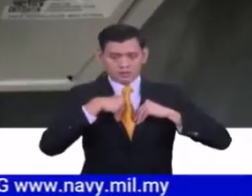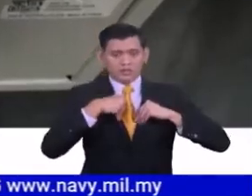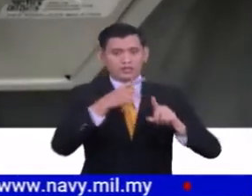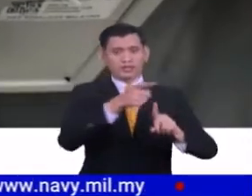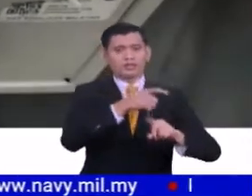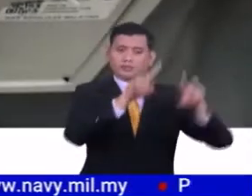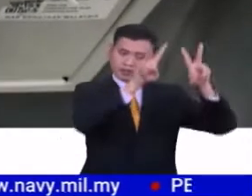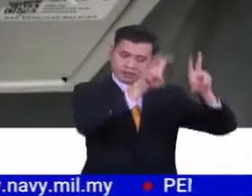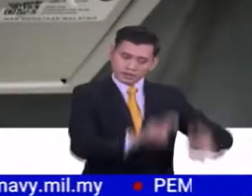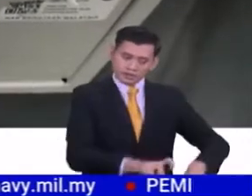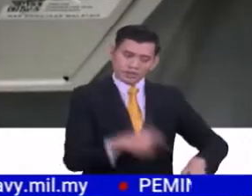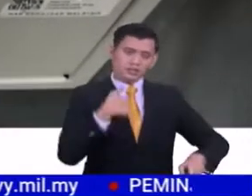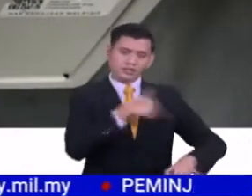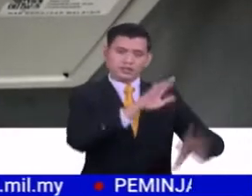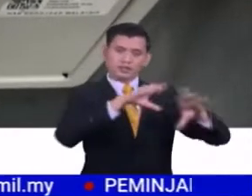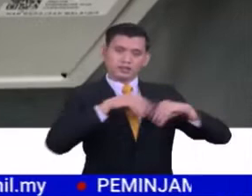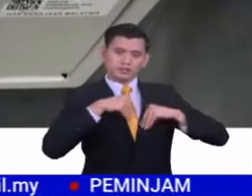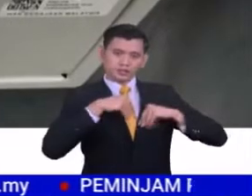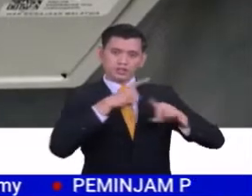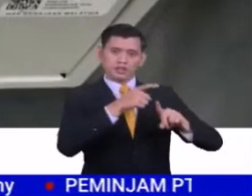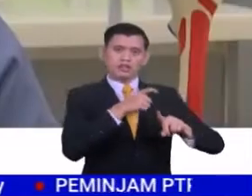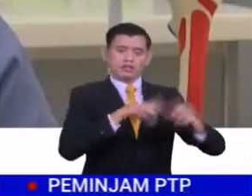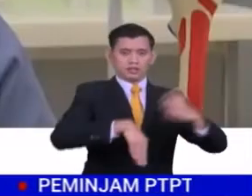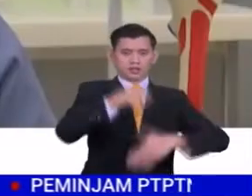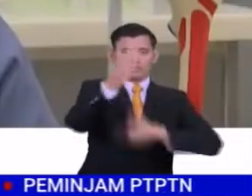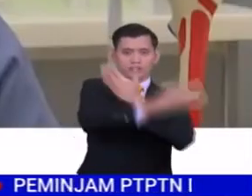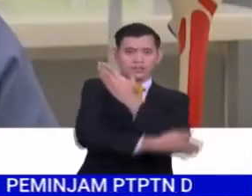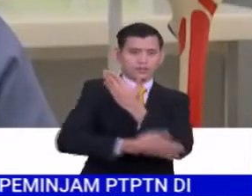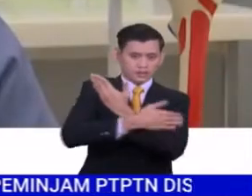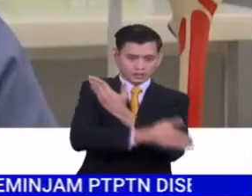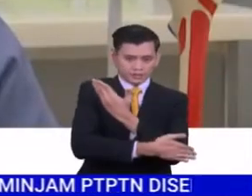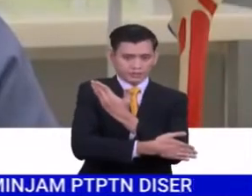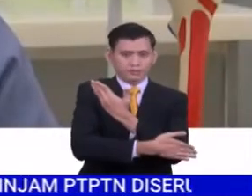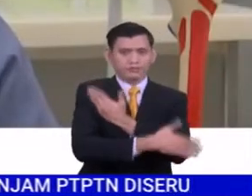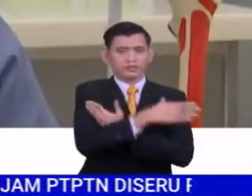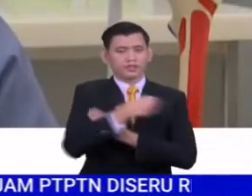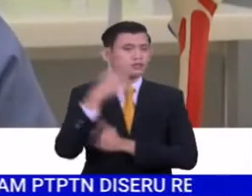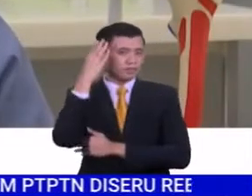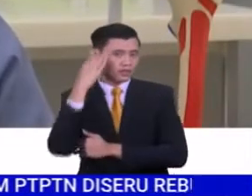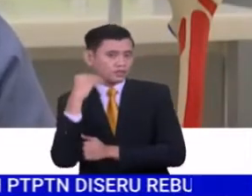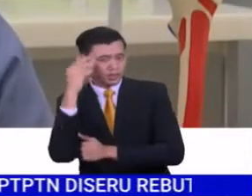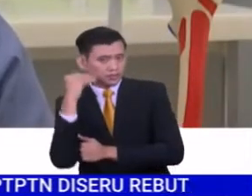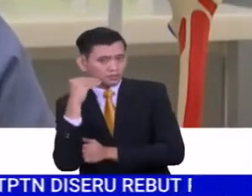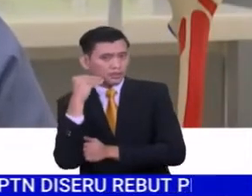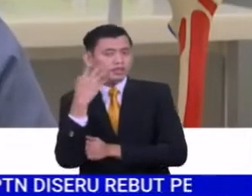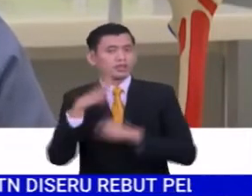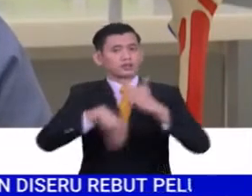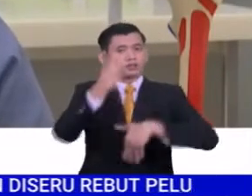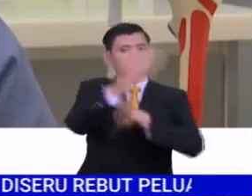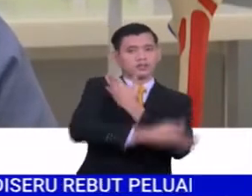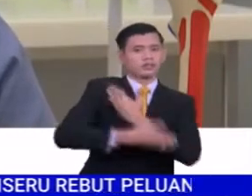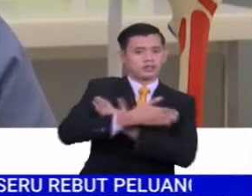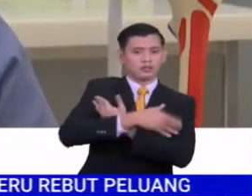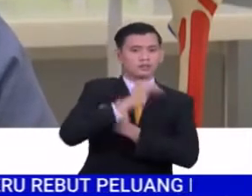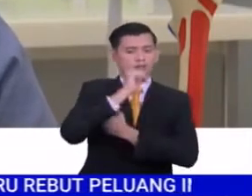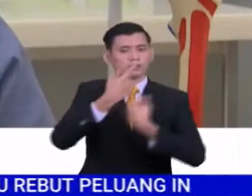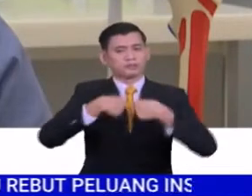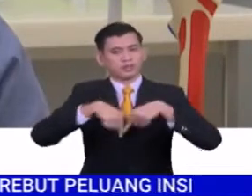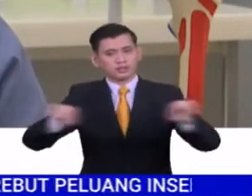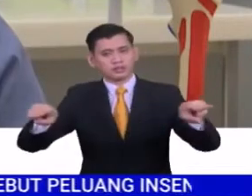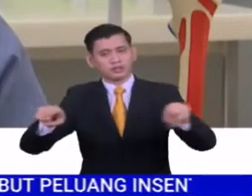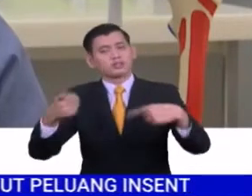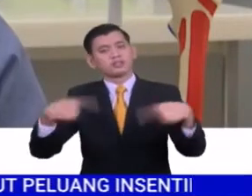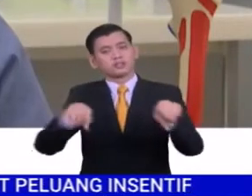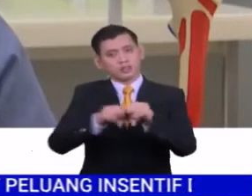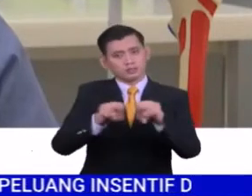literature reviews yang kita buat dan from our own athletes and our own experience lah. So basically tidak banyak beza dengan negara